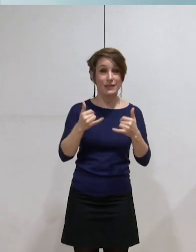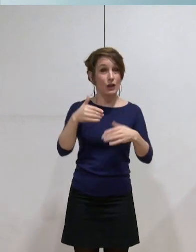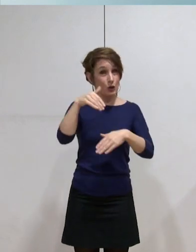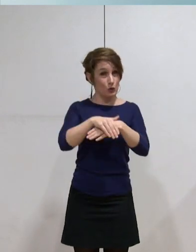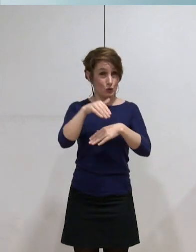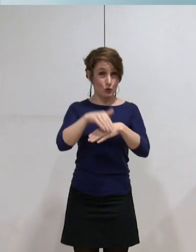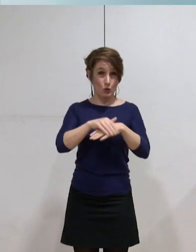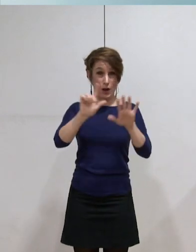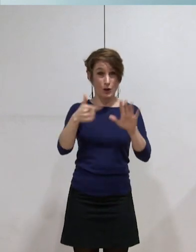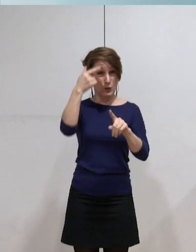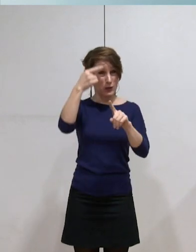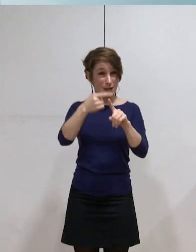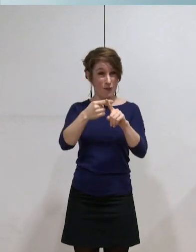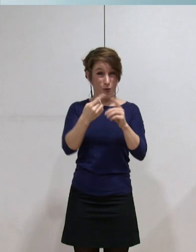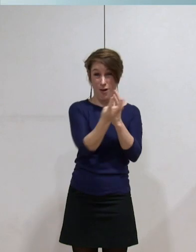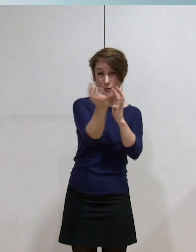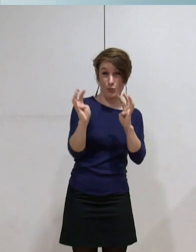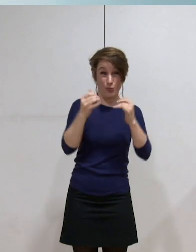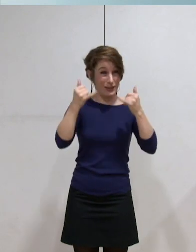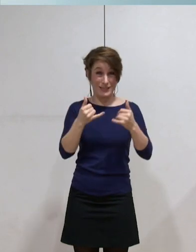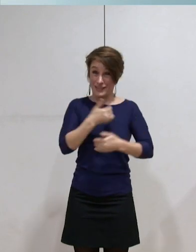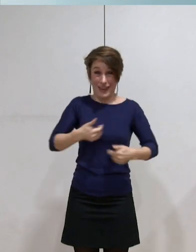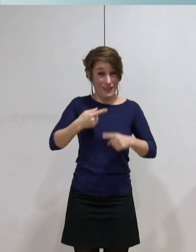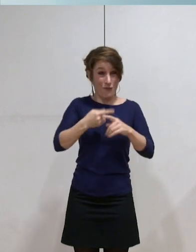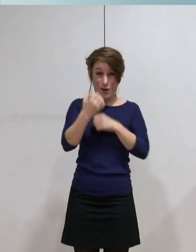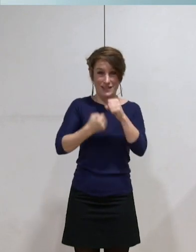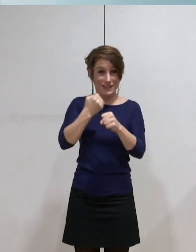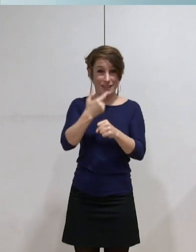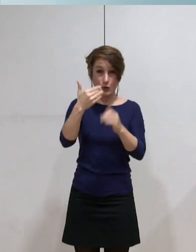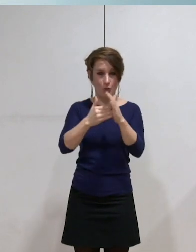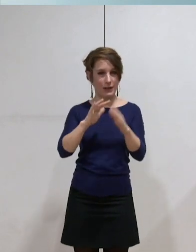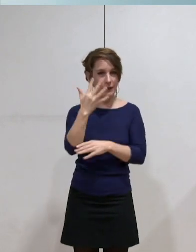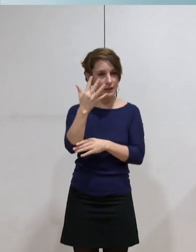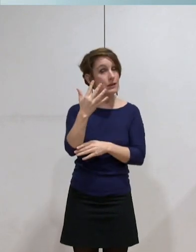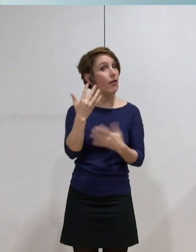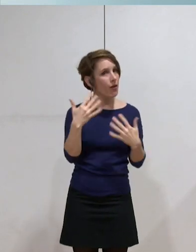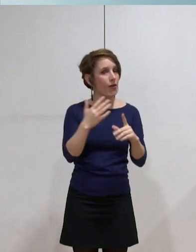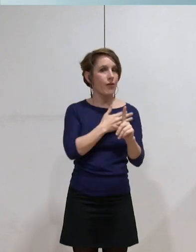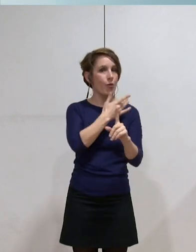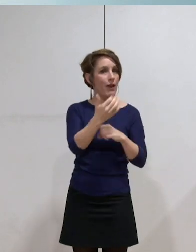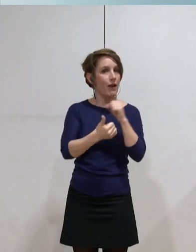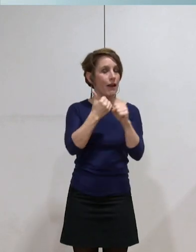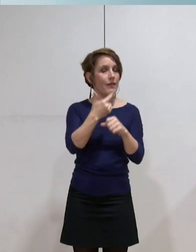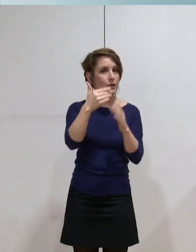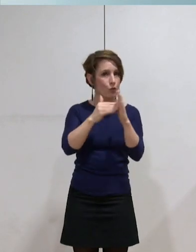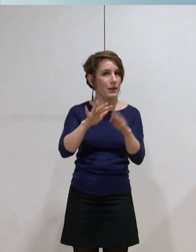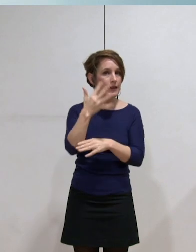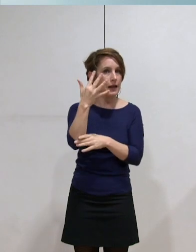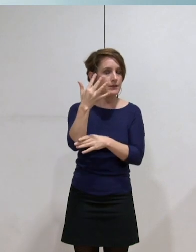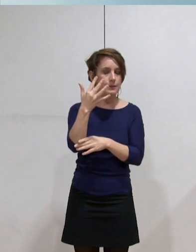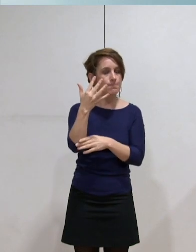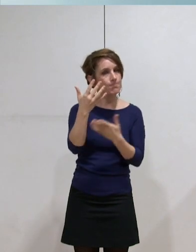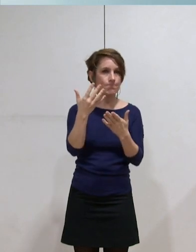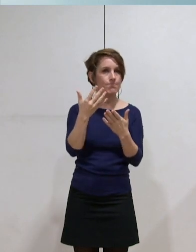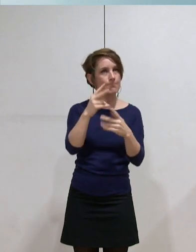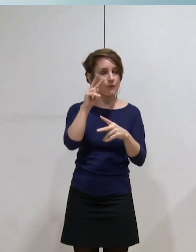dernière fois de l'année 2015 dans cette enceinte cette année 2015 qui sans nul doute restera